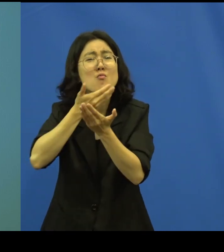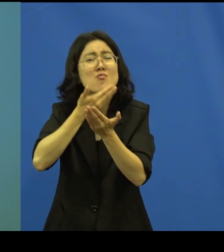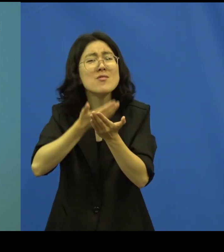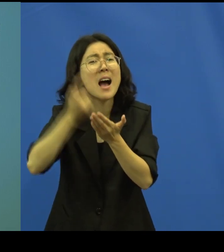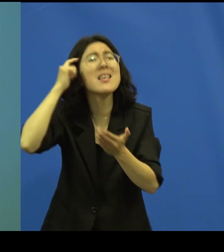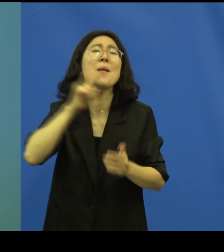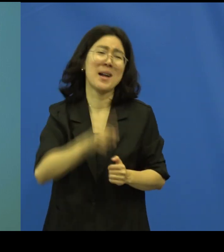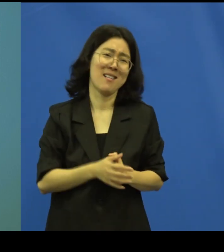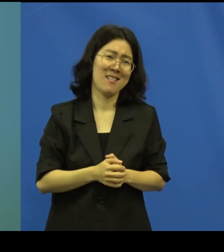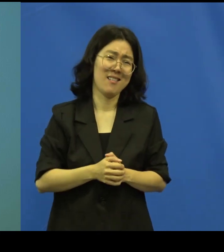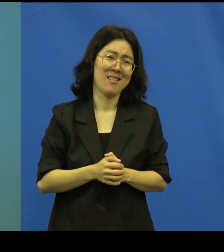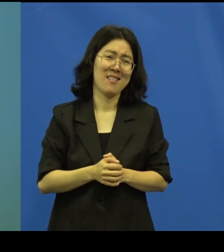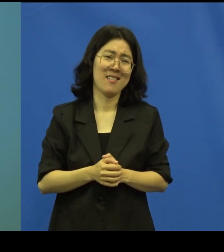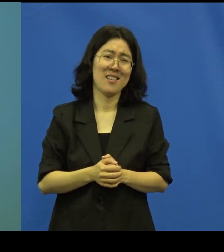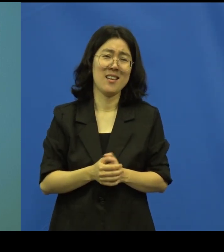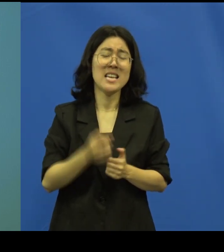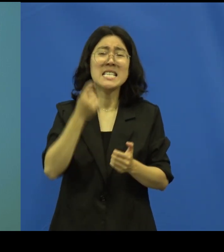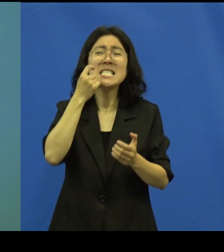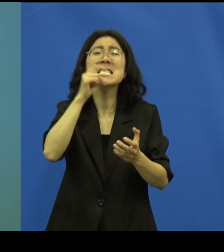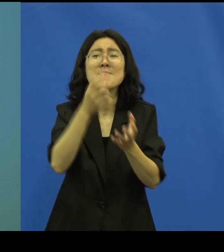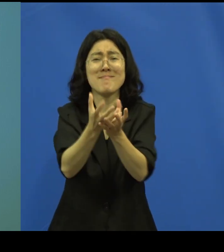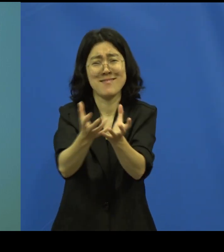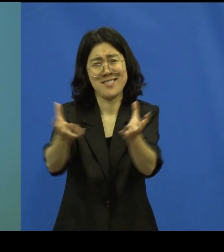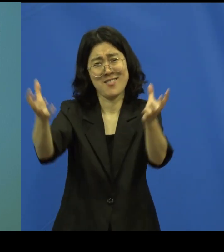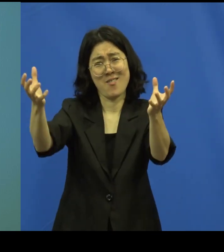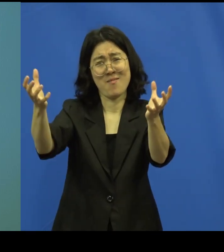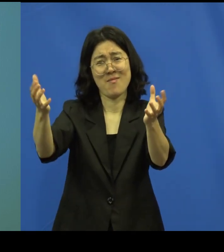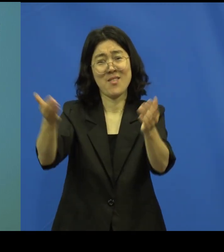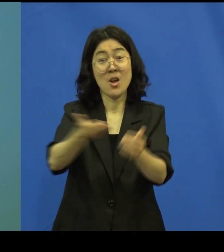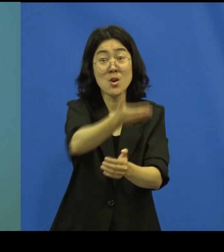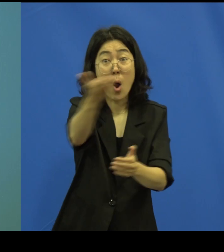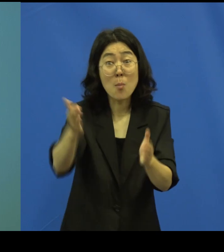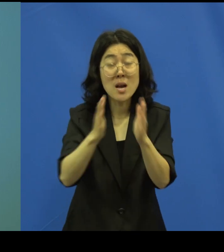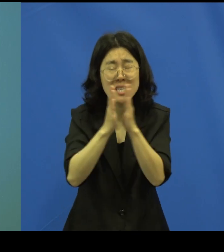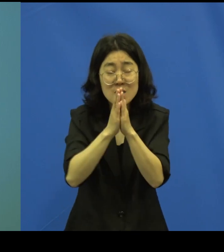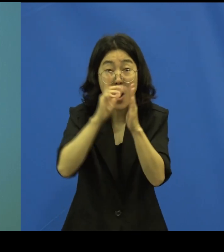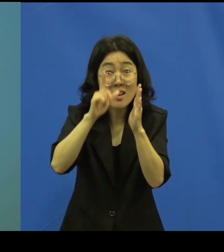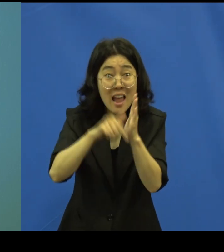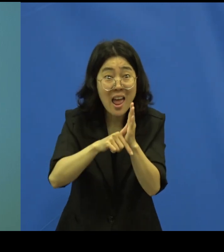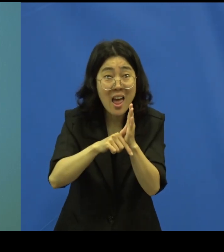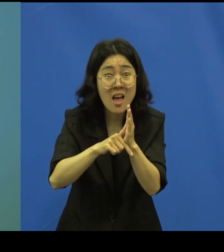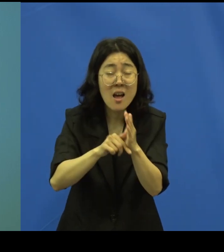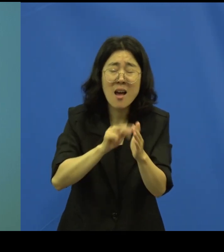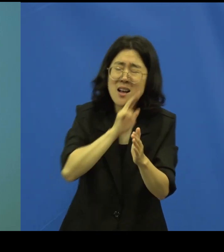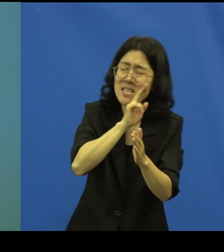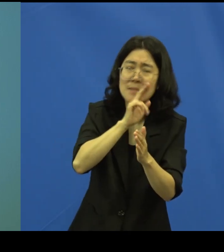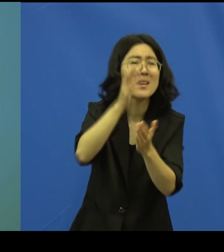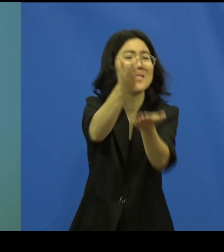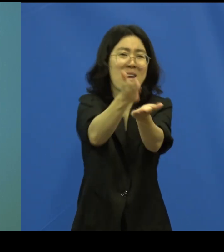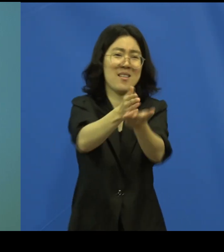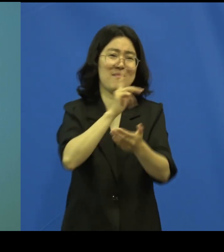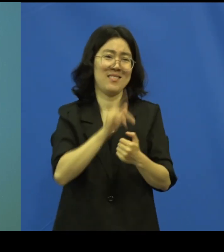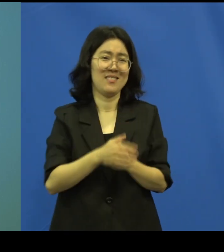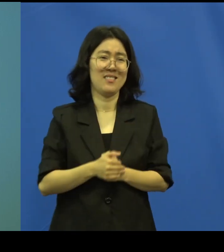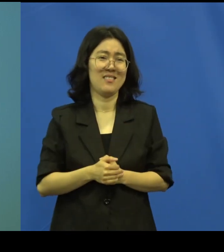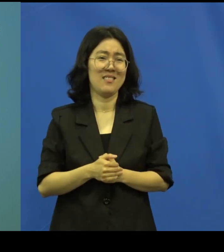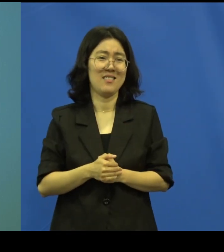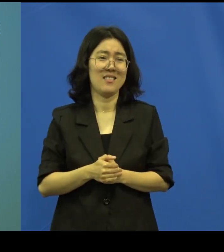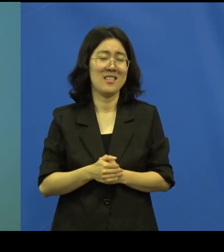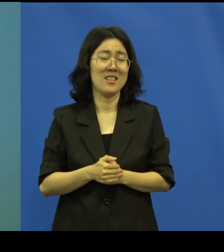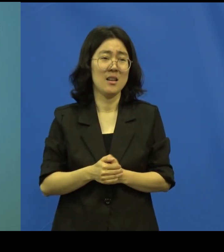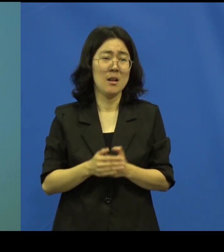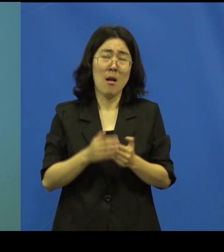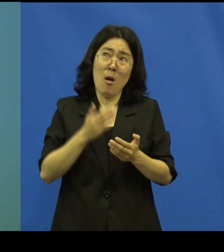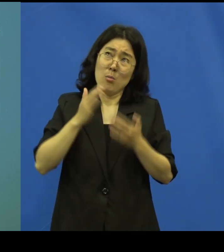여기에서 뭘 우리에게 가르쳐주죠? 기도를 의심하지 말라, 무시하지 말라, 그리고 기도를 멈추지 말라. 그